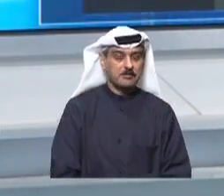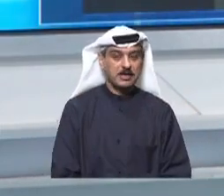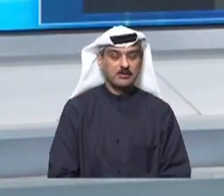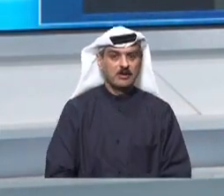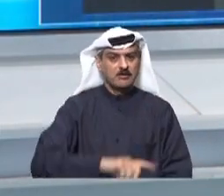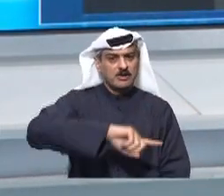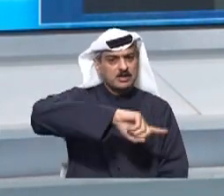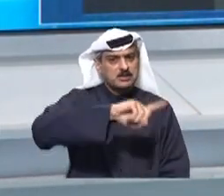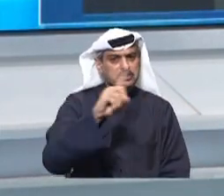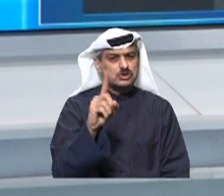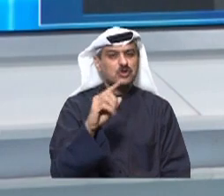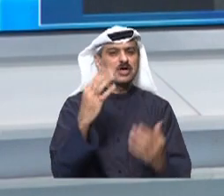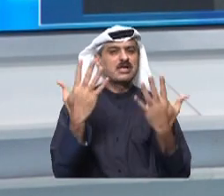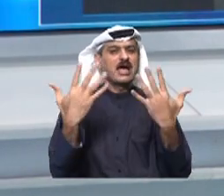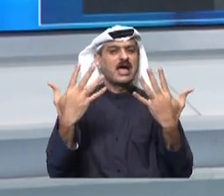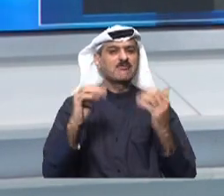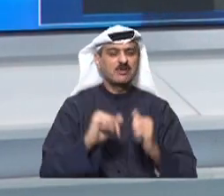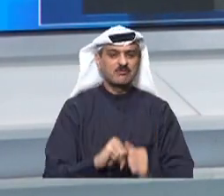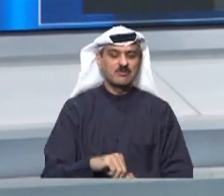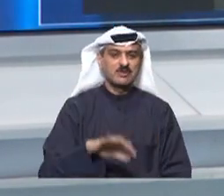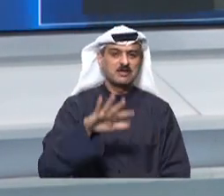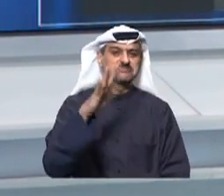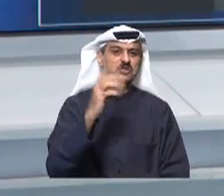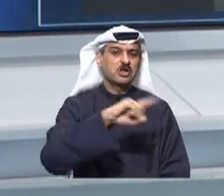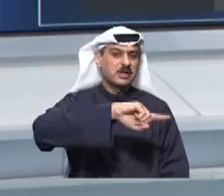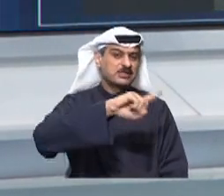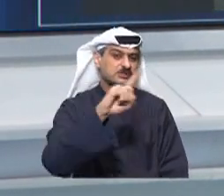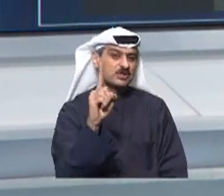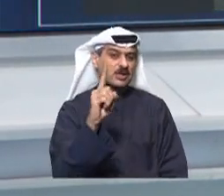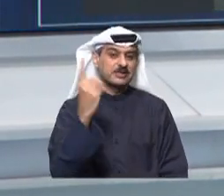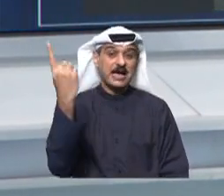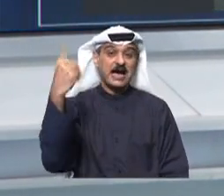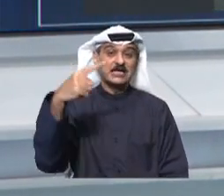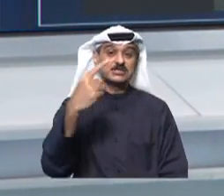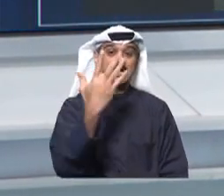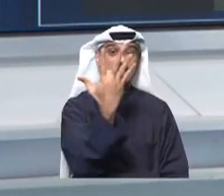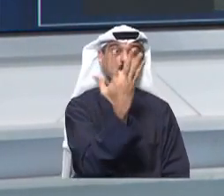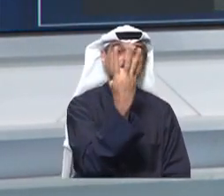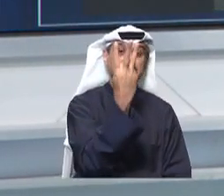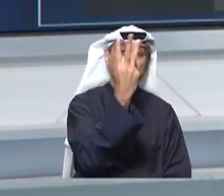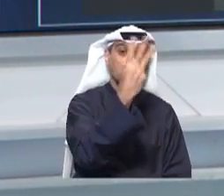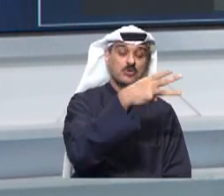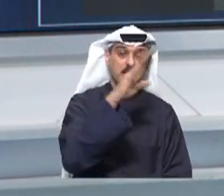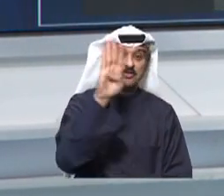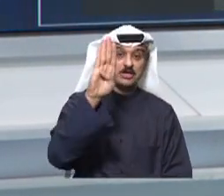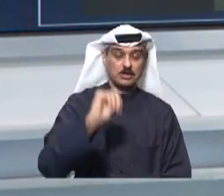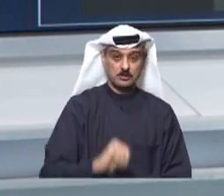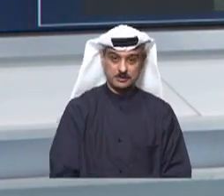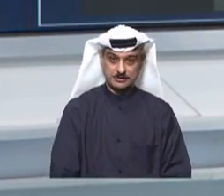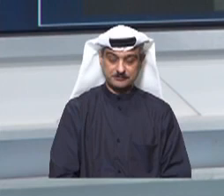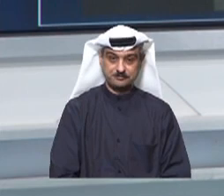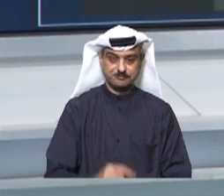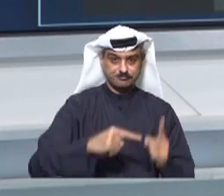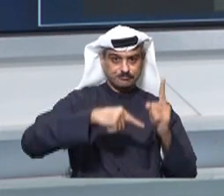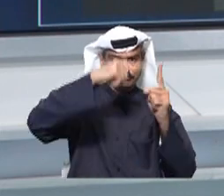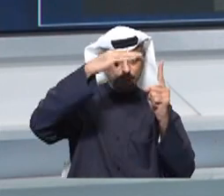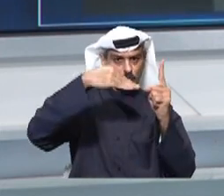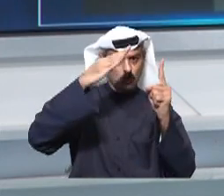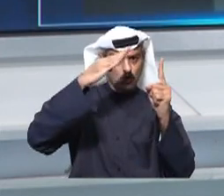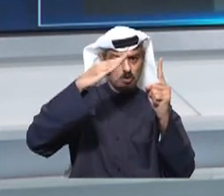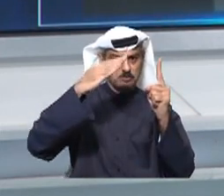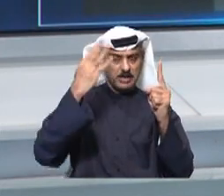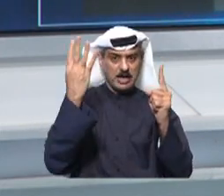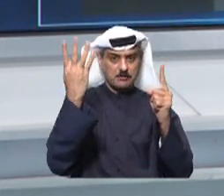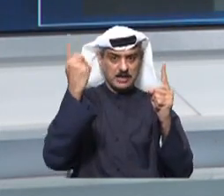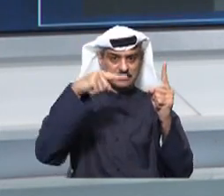سرعته وتستقر الأجواء أكثر، قد تصل سرعة رياح ما بين 10 إلى 35 كيلومتر في الساعة، العظمى المتوقعة